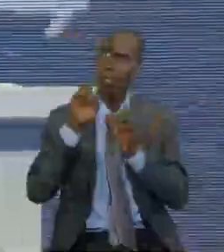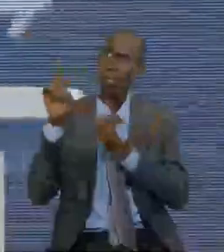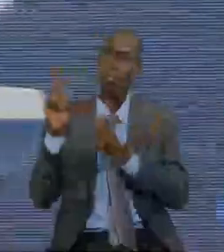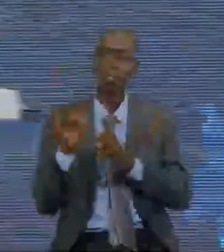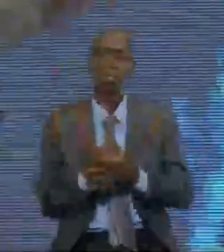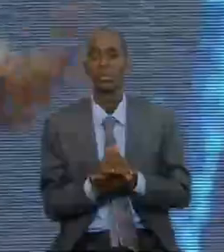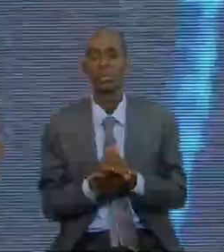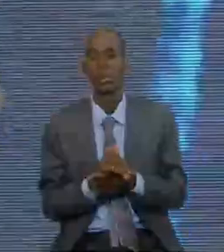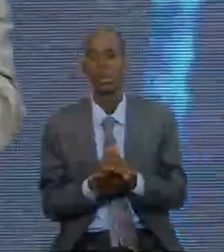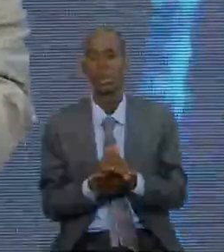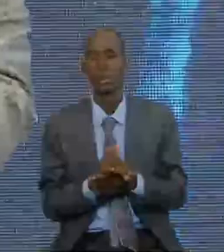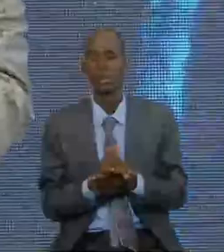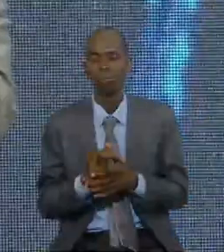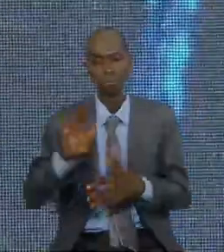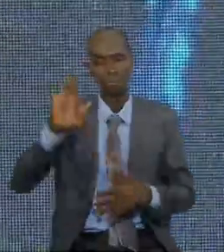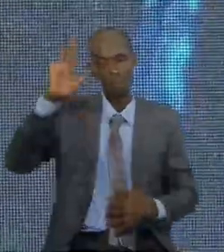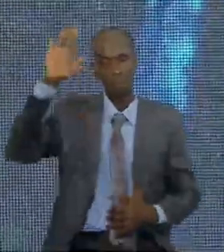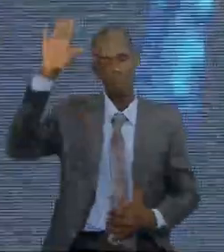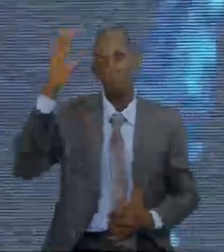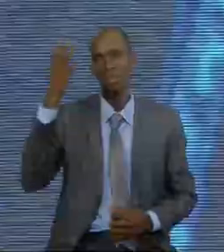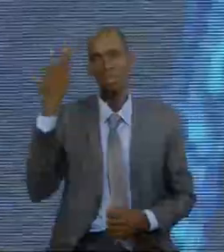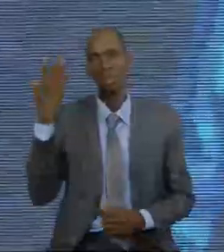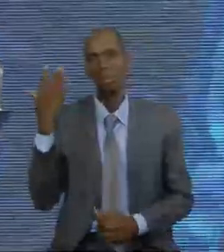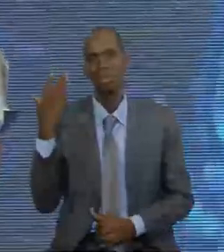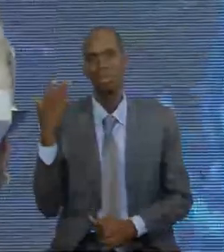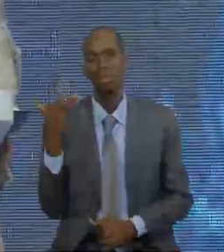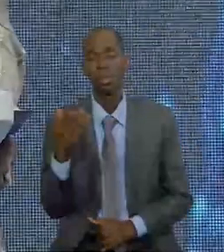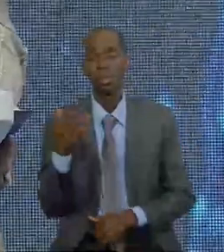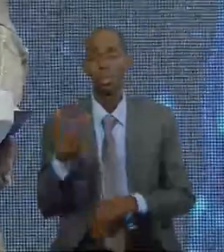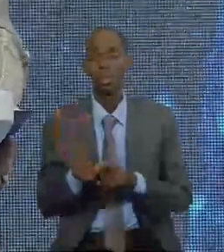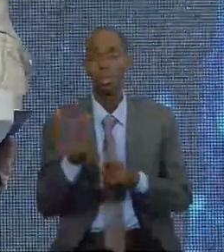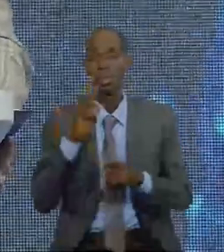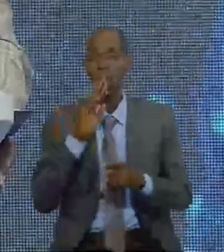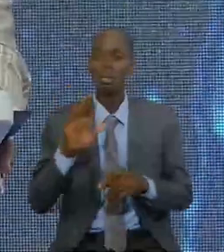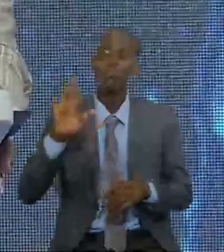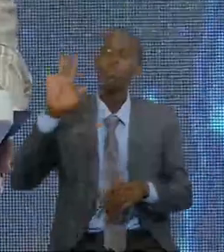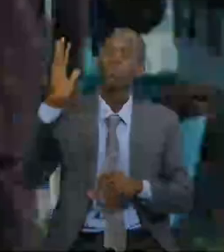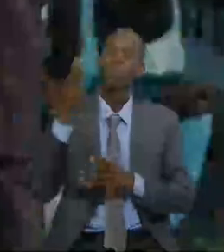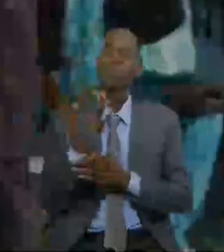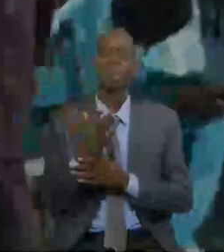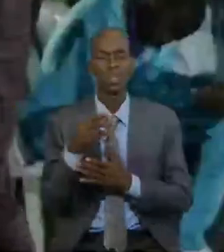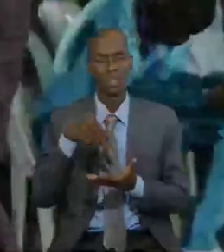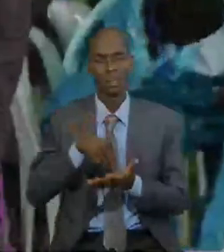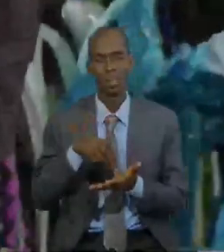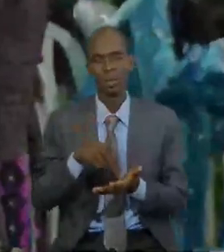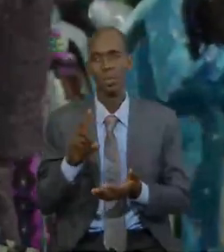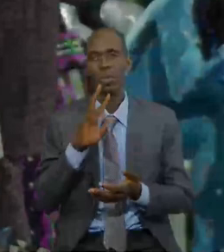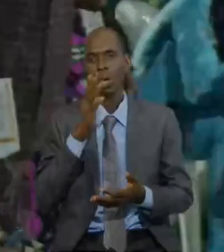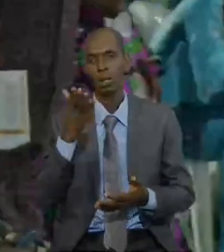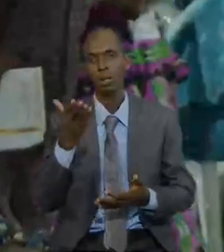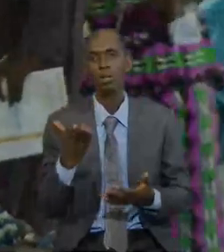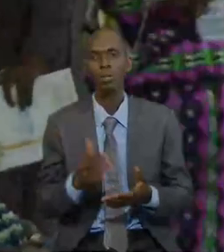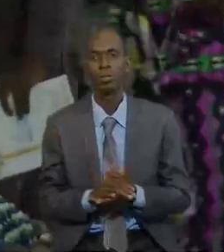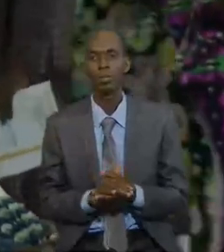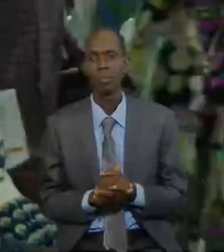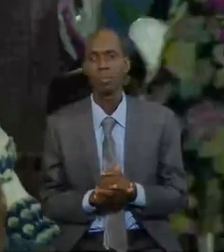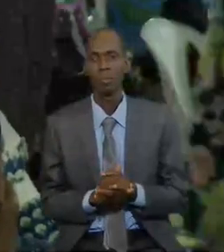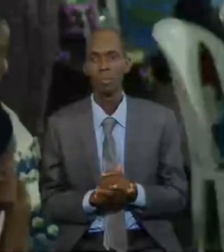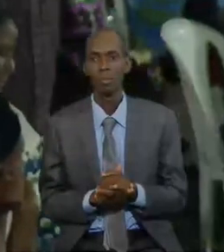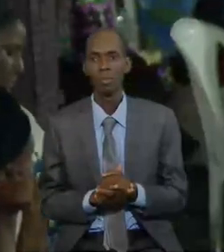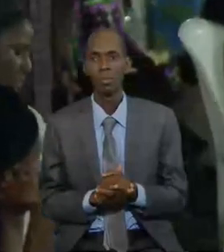viens lève cette main comme tu lèves la main lève-toi là où tu es